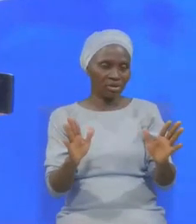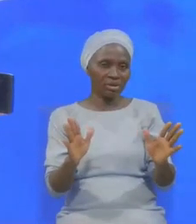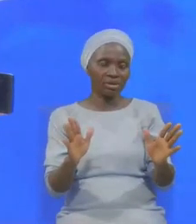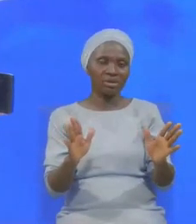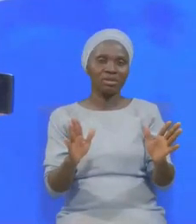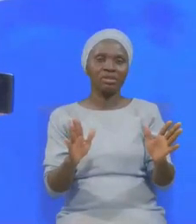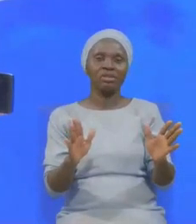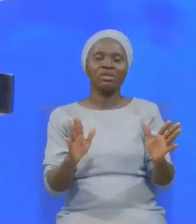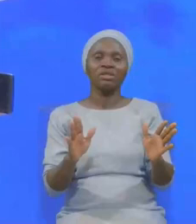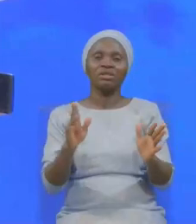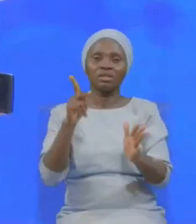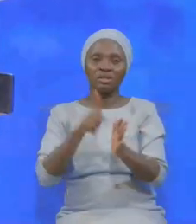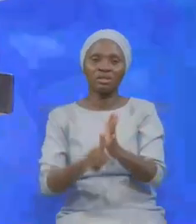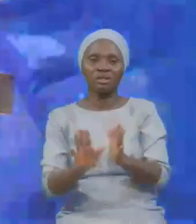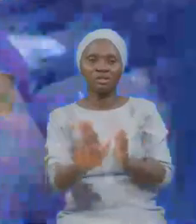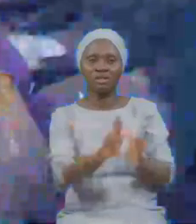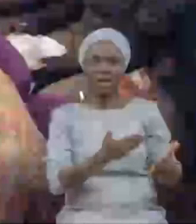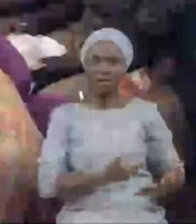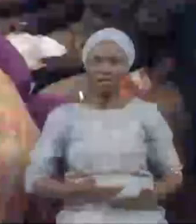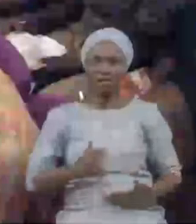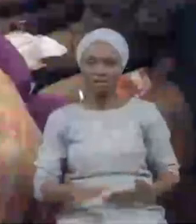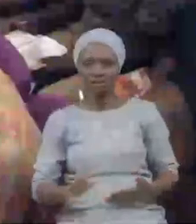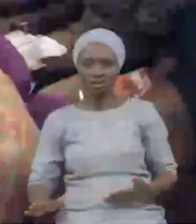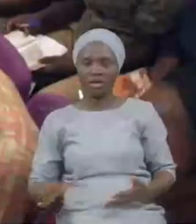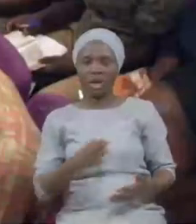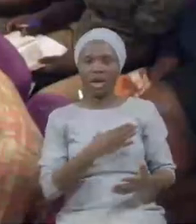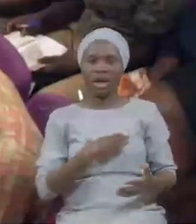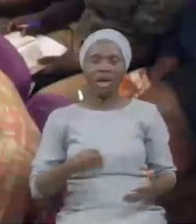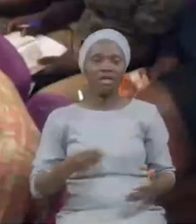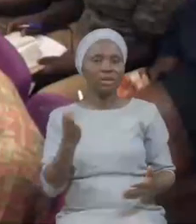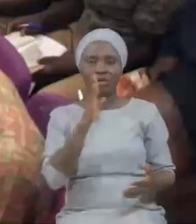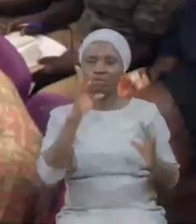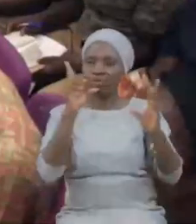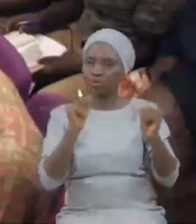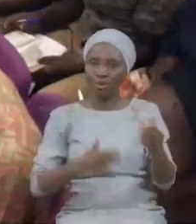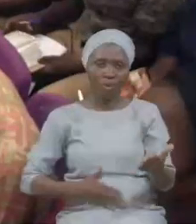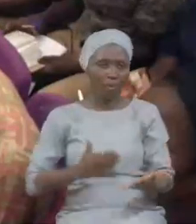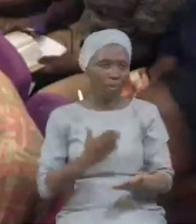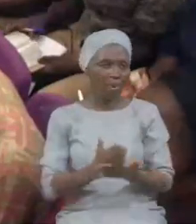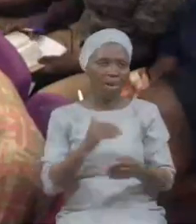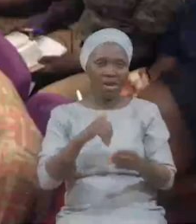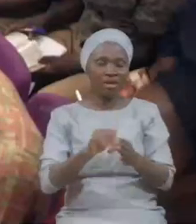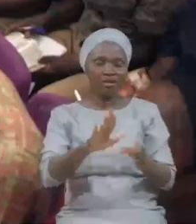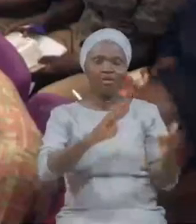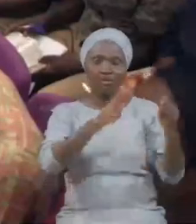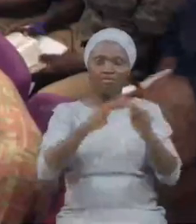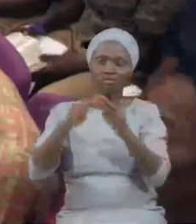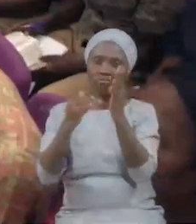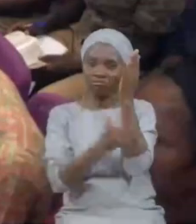femme stérile. Dans votre famille, vous et votre